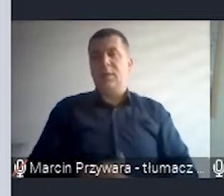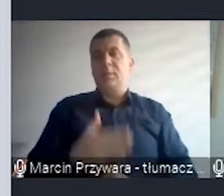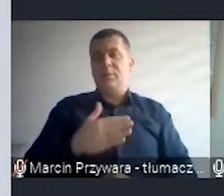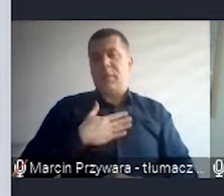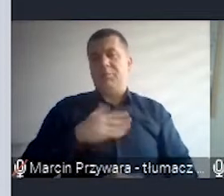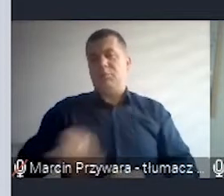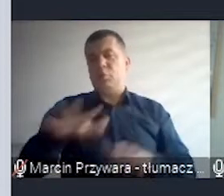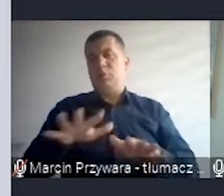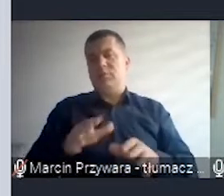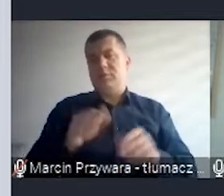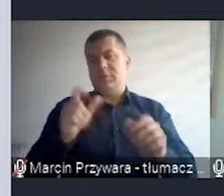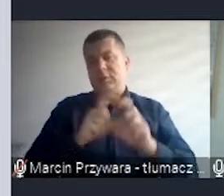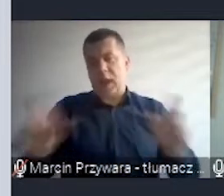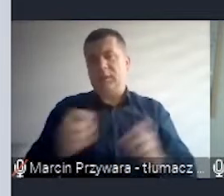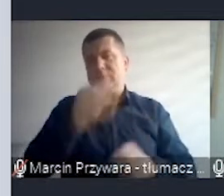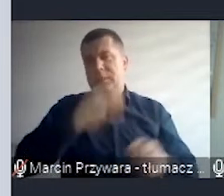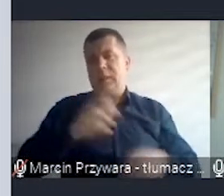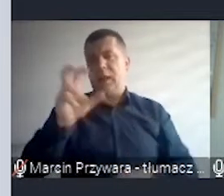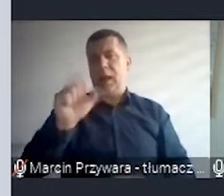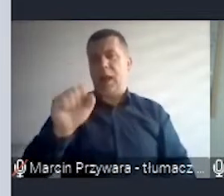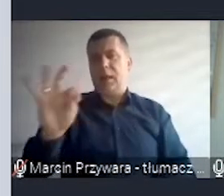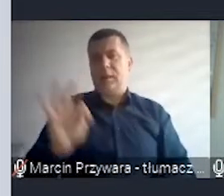sporą przestrzeń na zadawanie pytań na czacie.